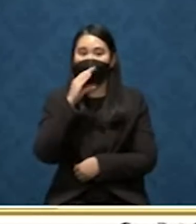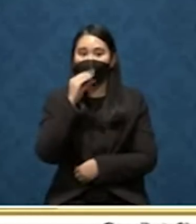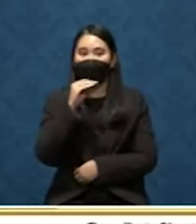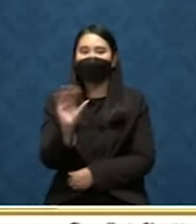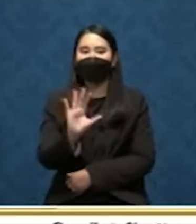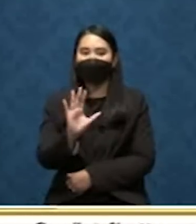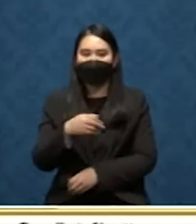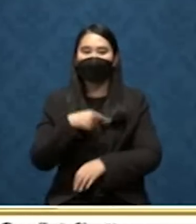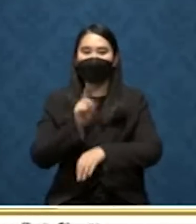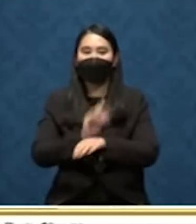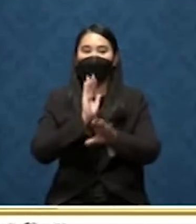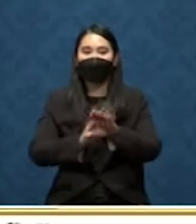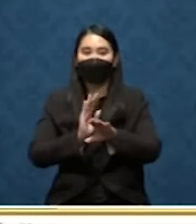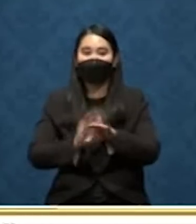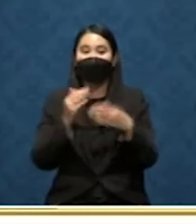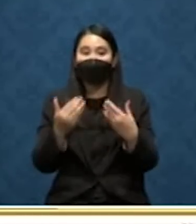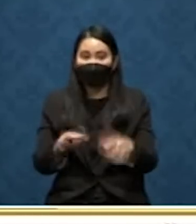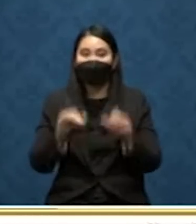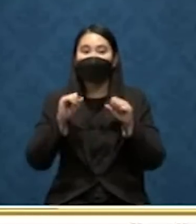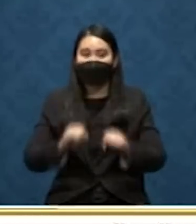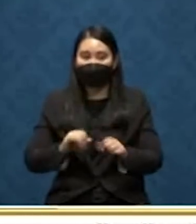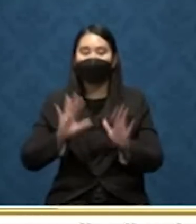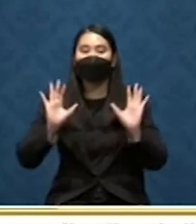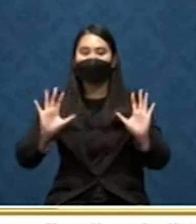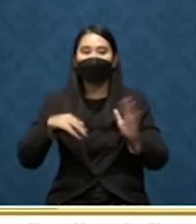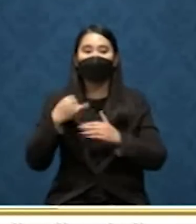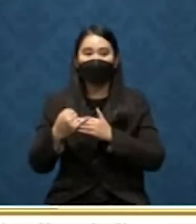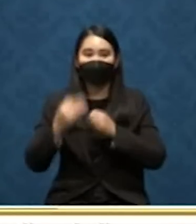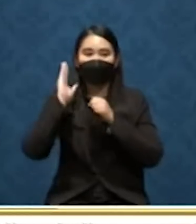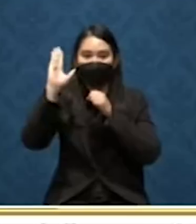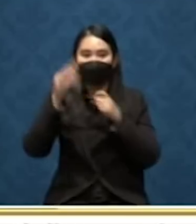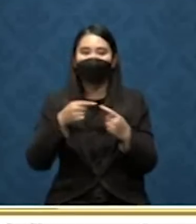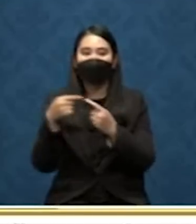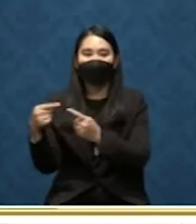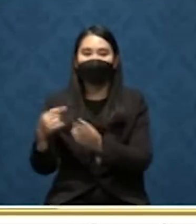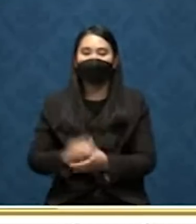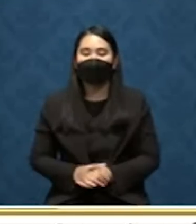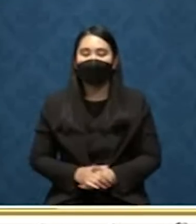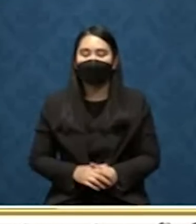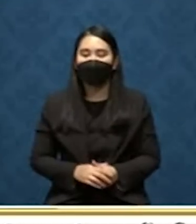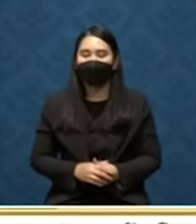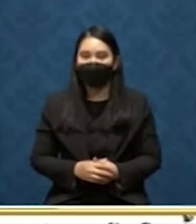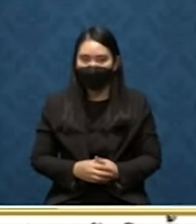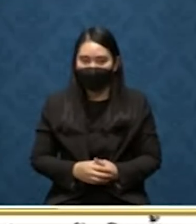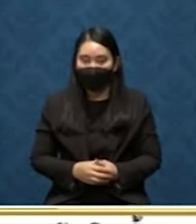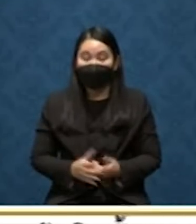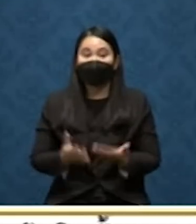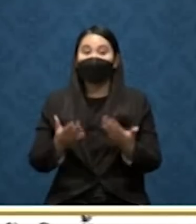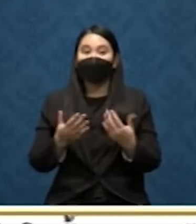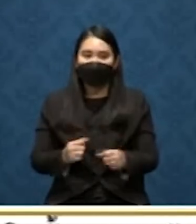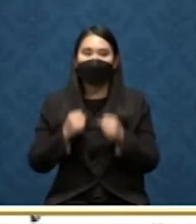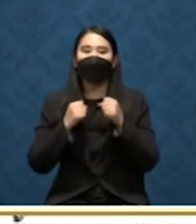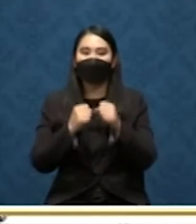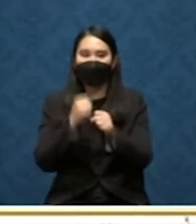ี่ประทานไดเตือนไปแล้วประ thานพ Gum แลววขใหจบ crashingเชิญครับโอเคครับผมจะพยายาม